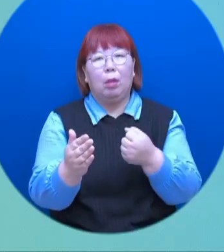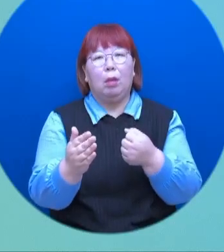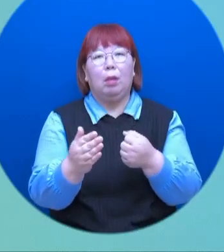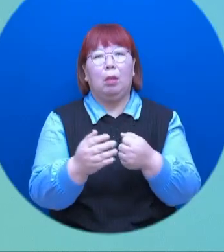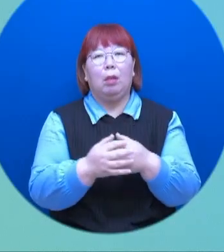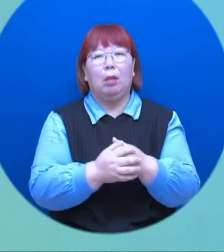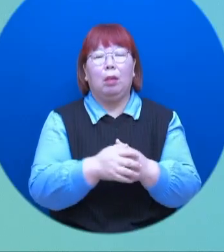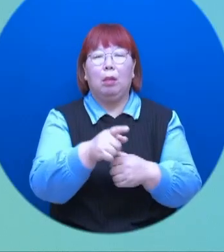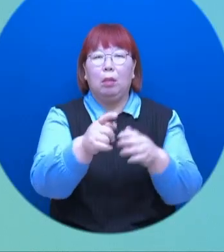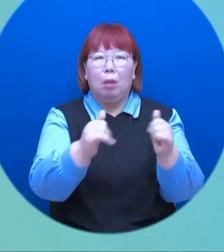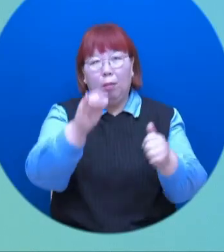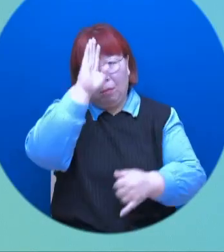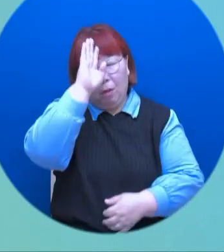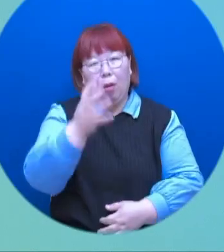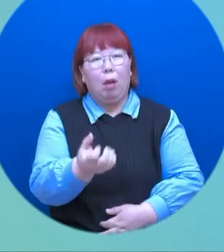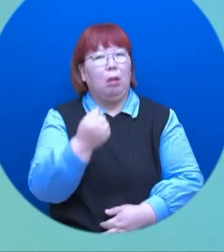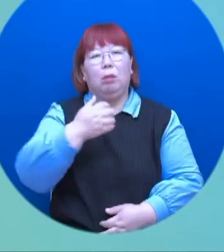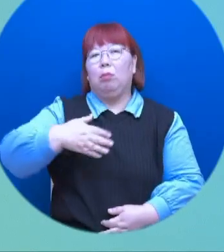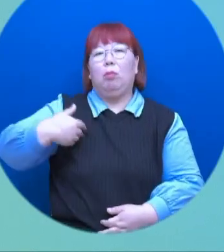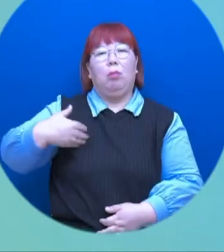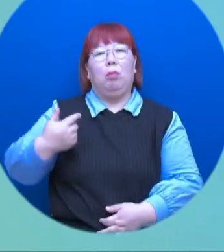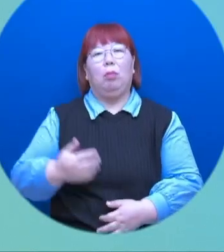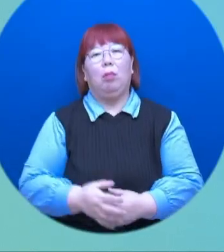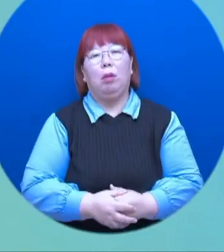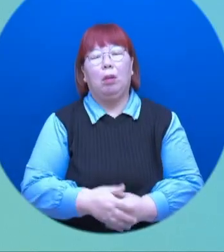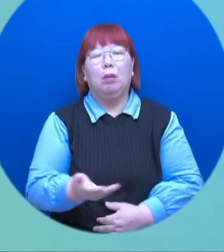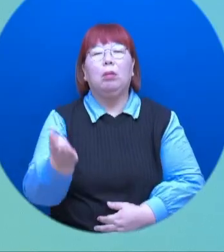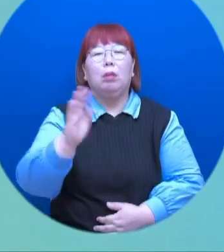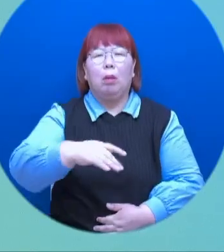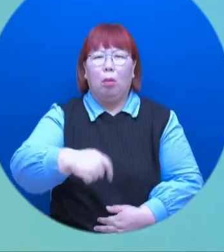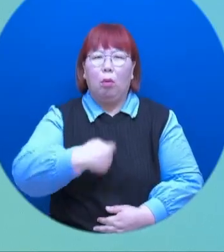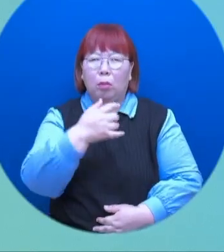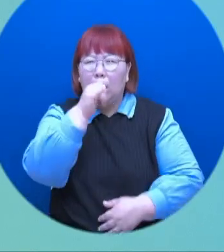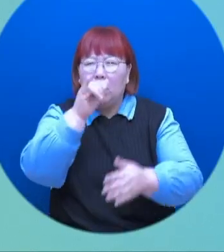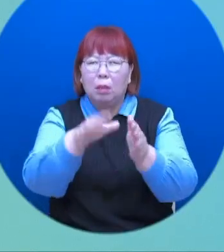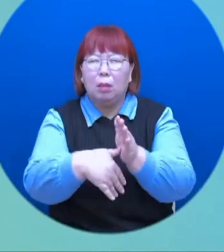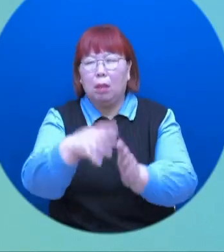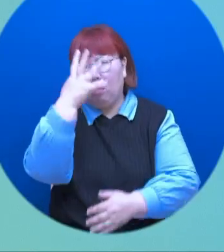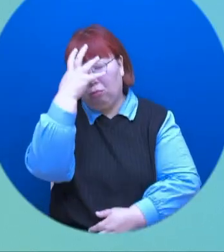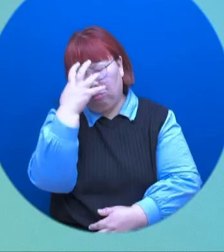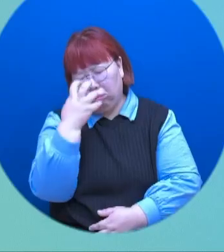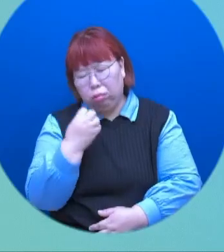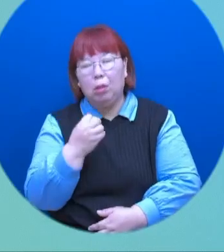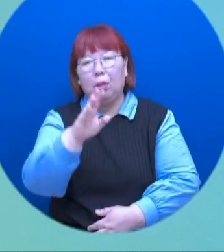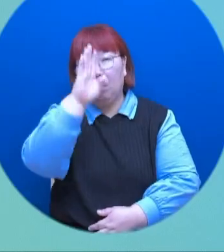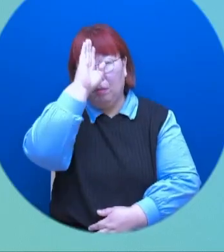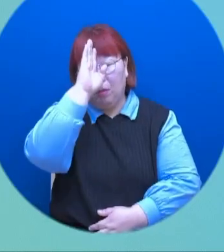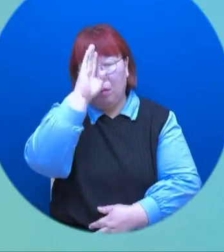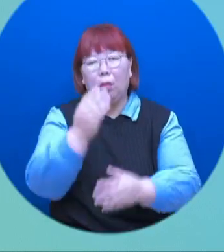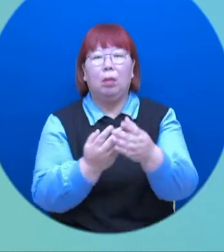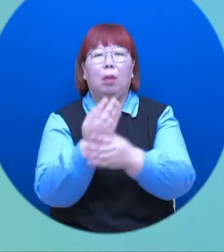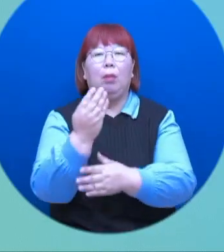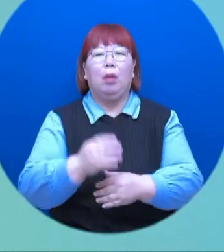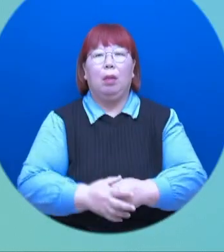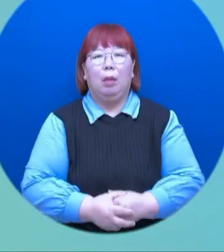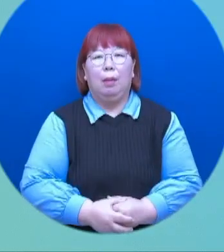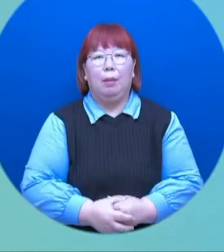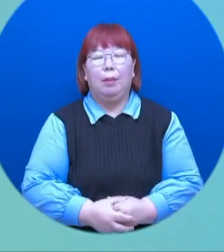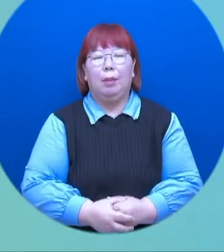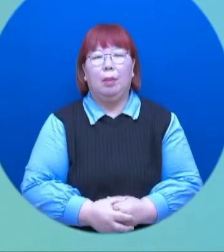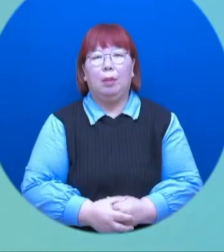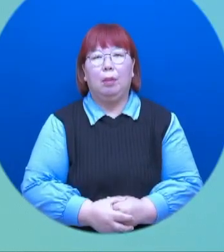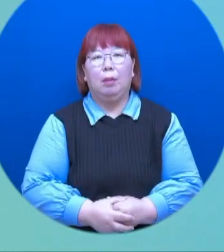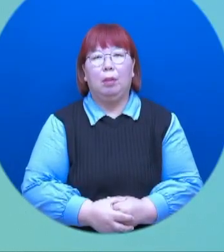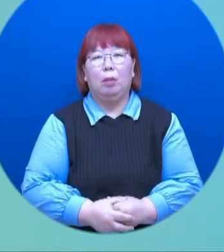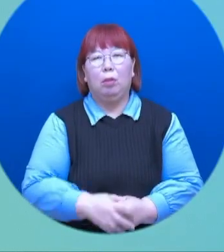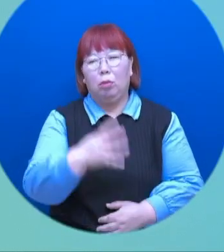에너자이저니까. 하지만 혼자 있을 때 우울해집니다. 그 우울의 정도는